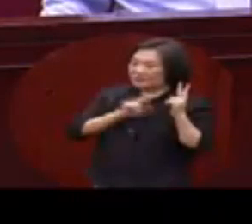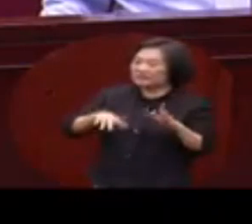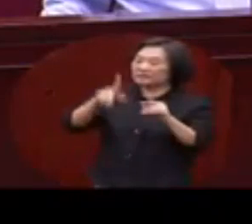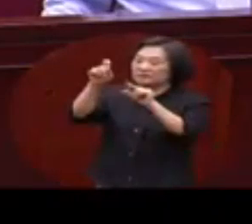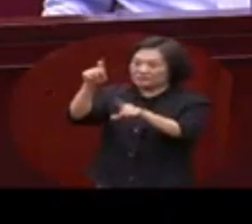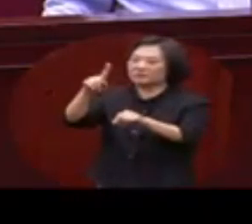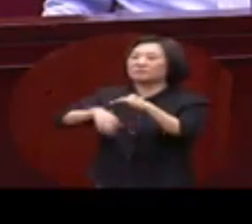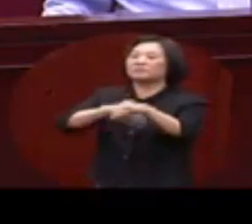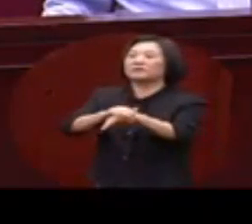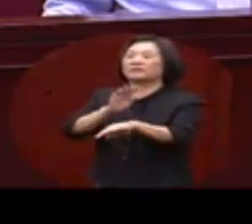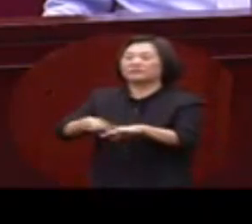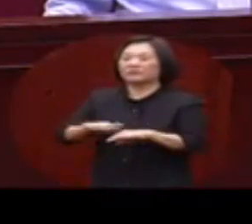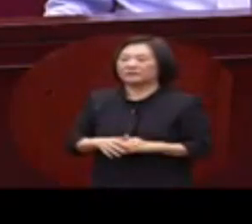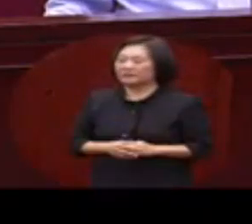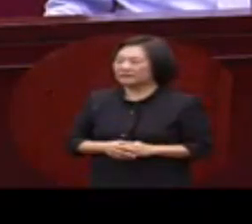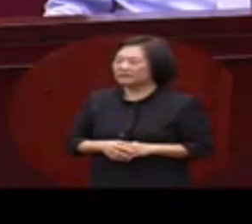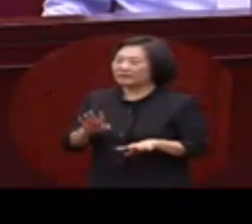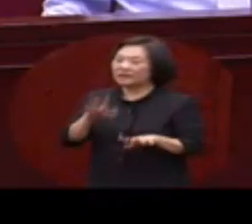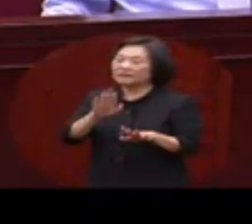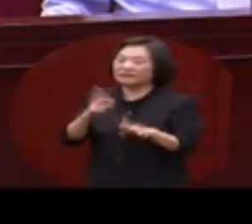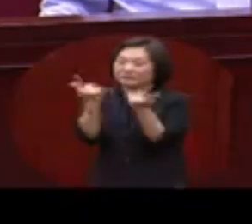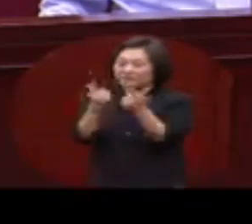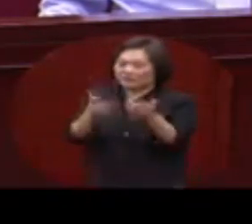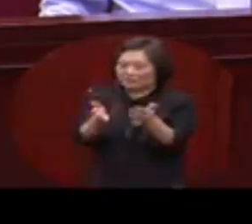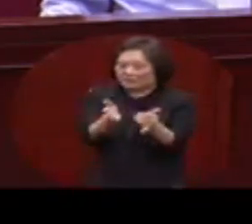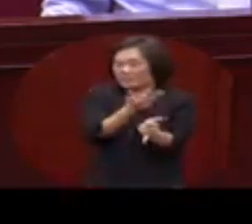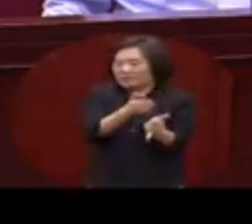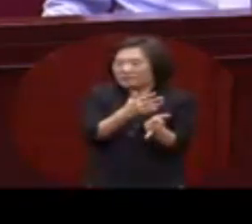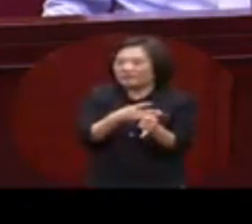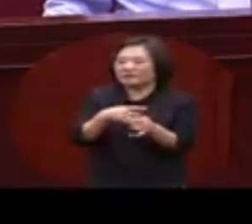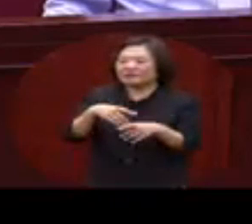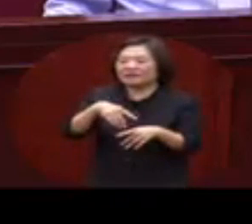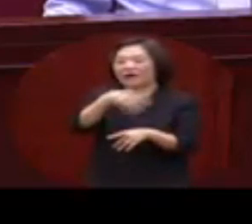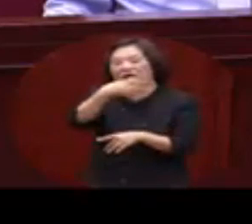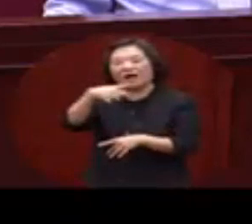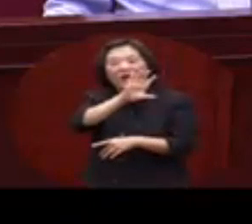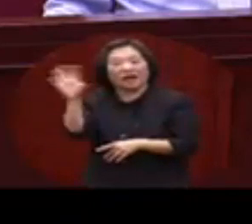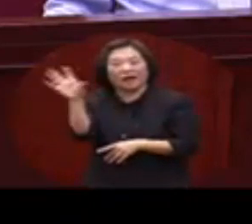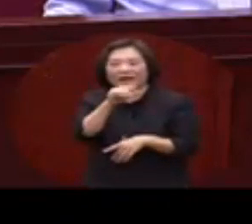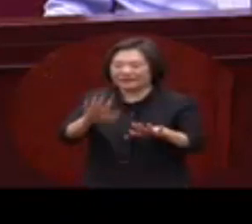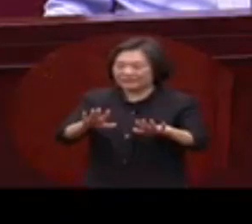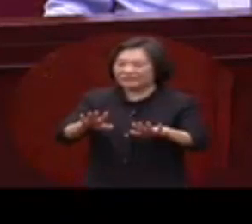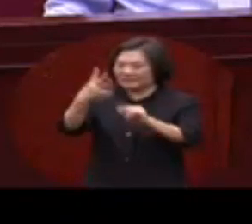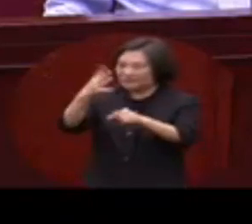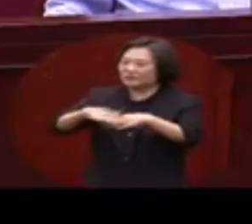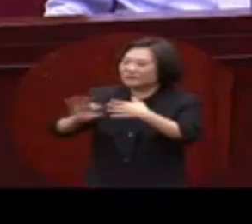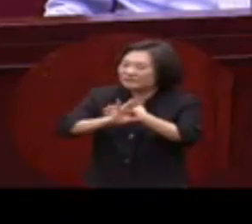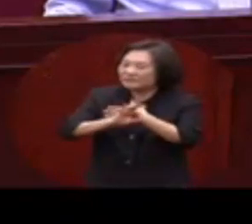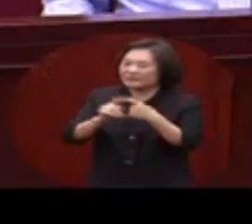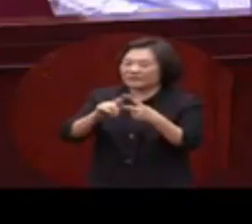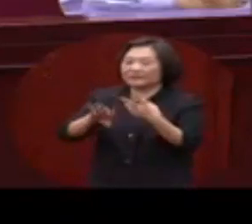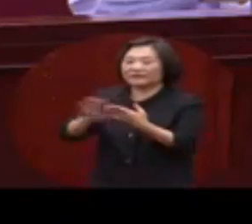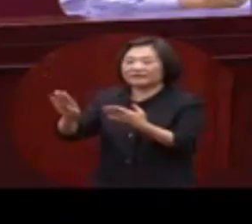工。那刚才讲过北部流行音乐中心这个月会试唱。那南基地的话到年底会竣